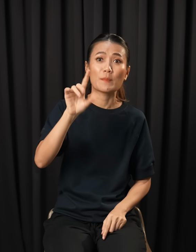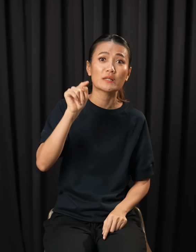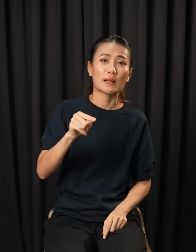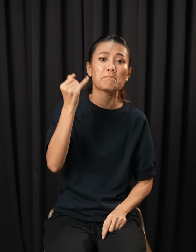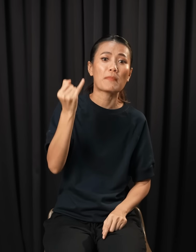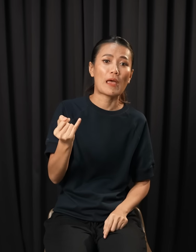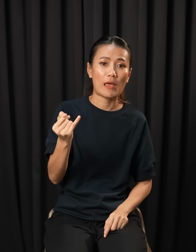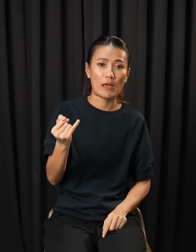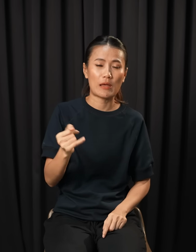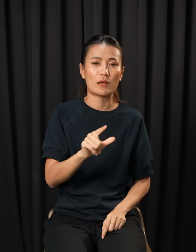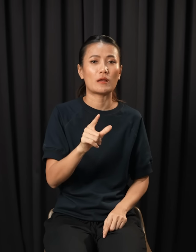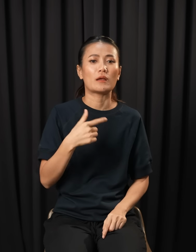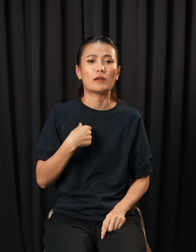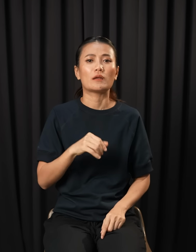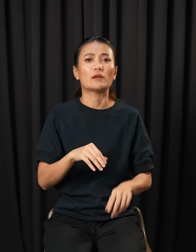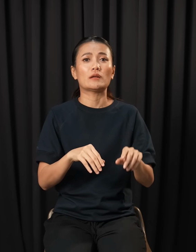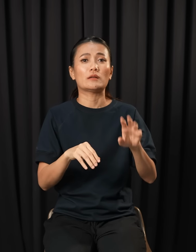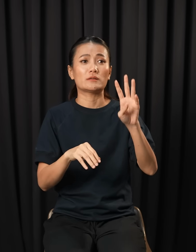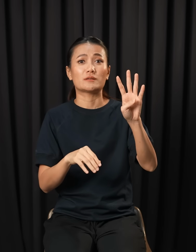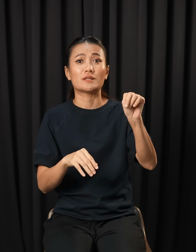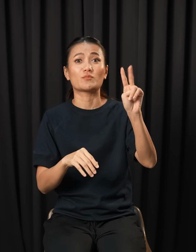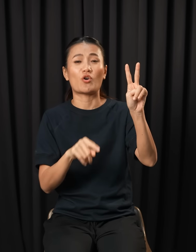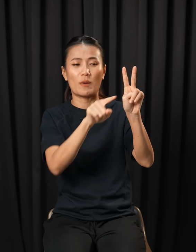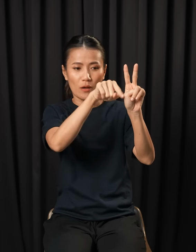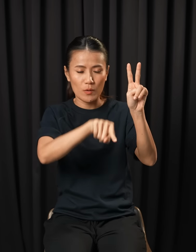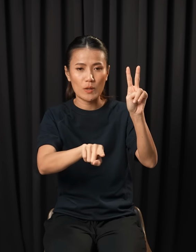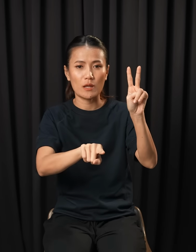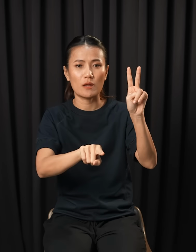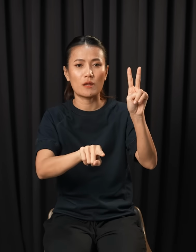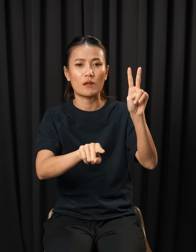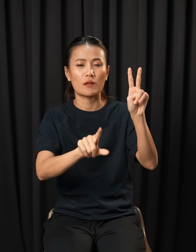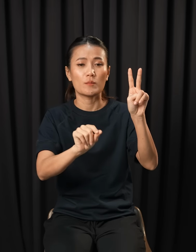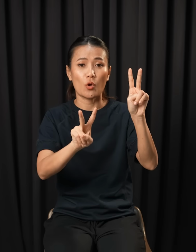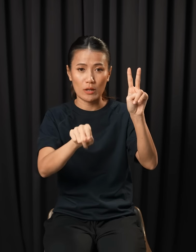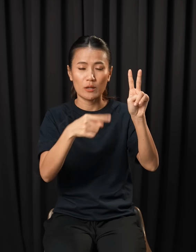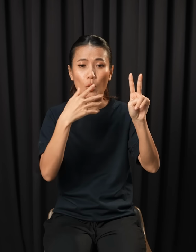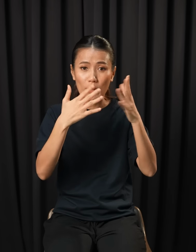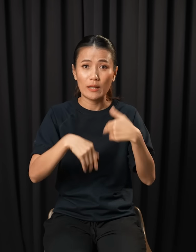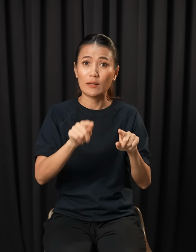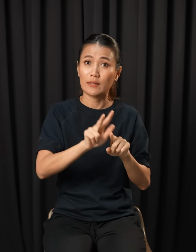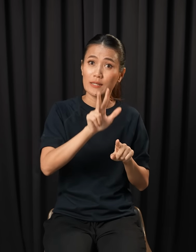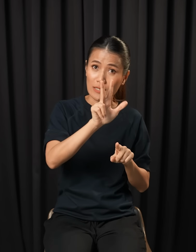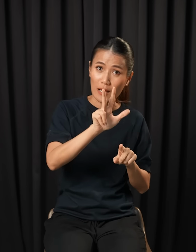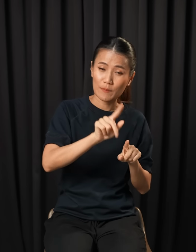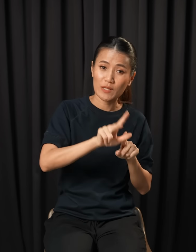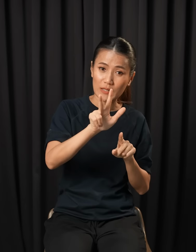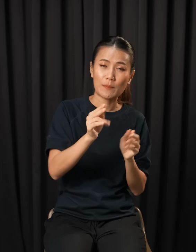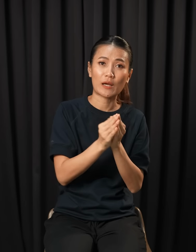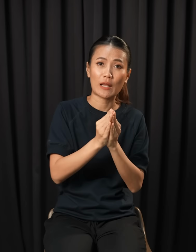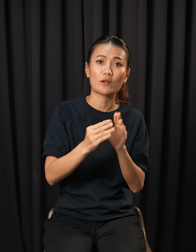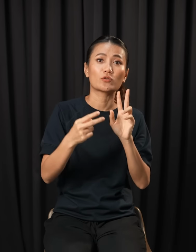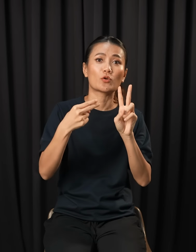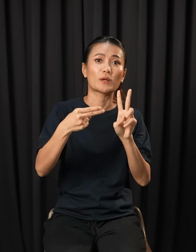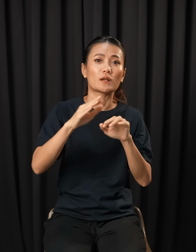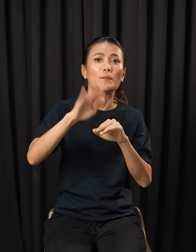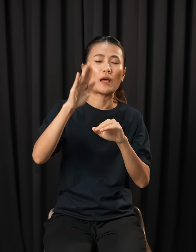เ ลย เป็นที่2แล้วแพ้เป็นที่2แล้วแพ้แค่ 5% อีก22เขตจาก42เขตเนาะที่อาจารย์ถามคือผมรู้แล้วก็